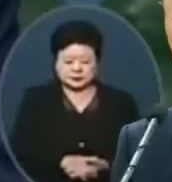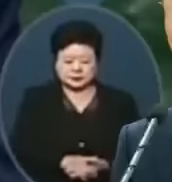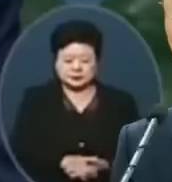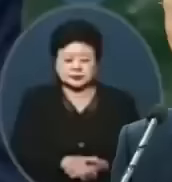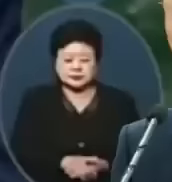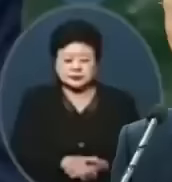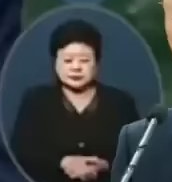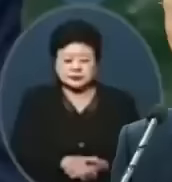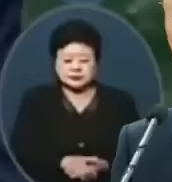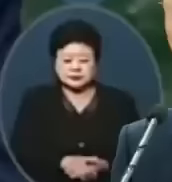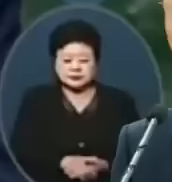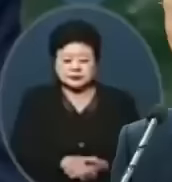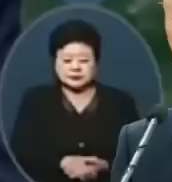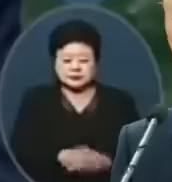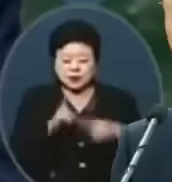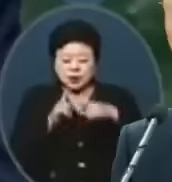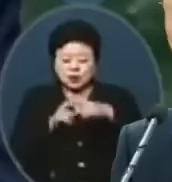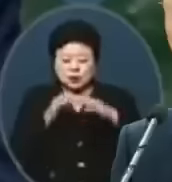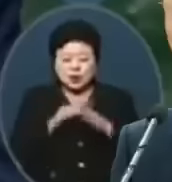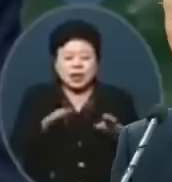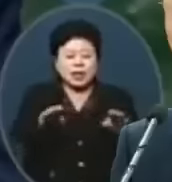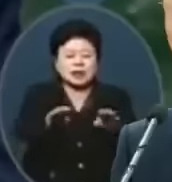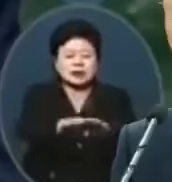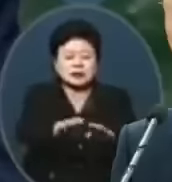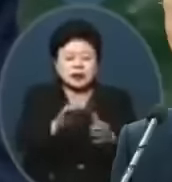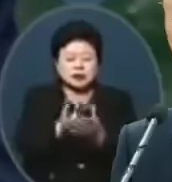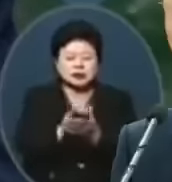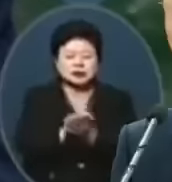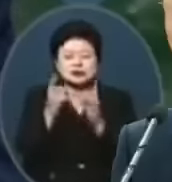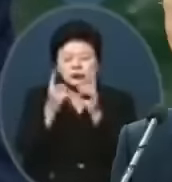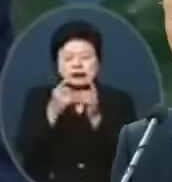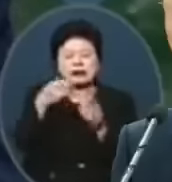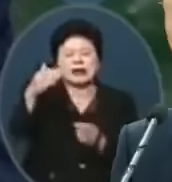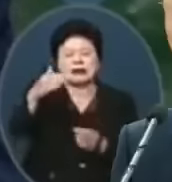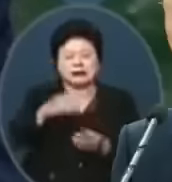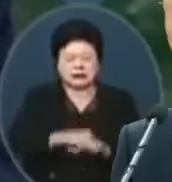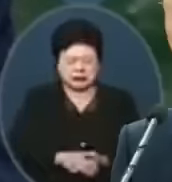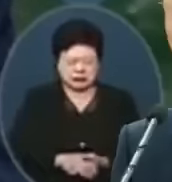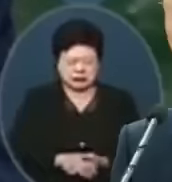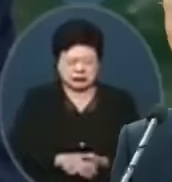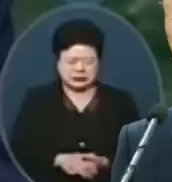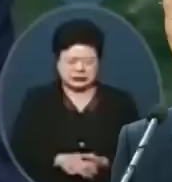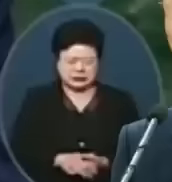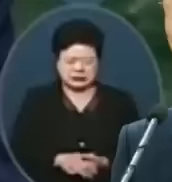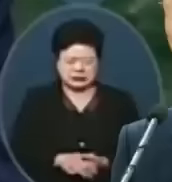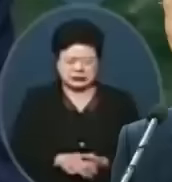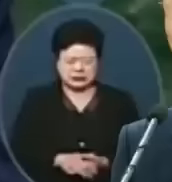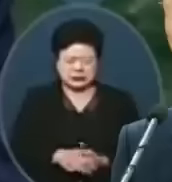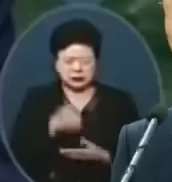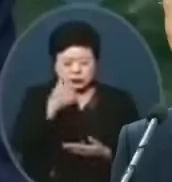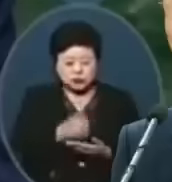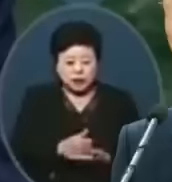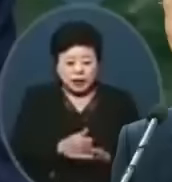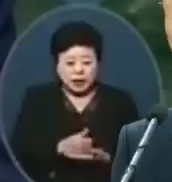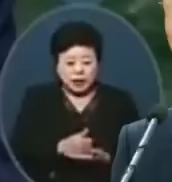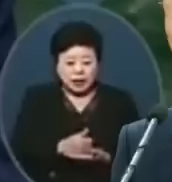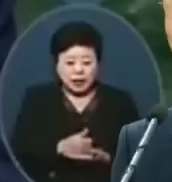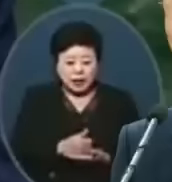생일날 교회 안 나오고 친구들하고 놀러가는 거예요. 내가 무슨 죄를 지었냐?